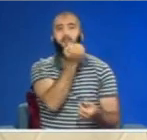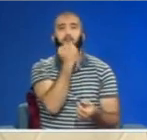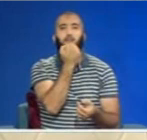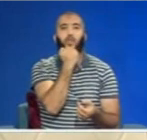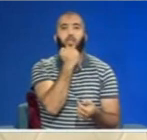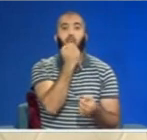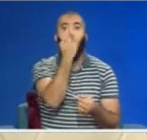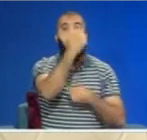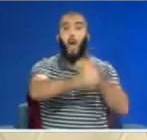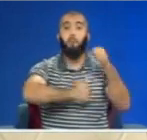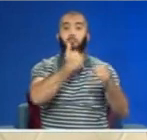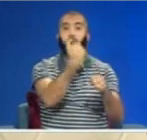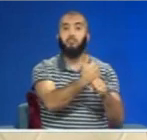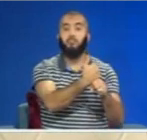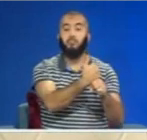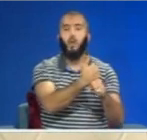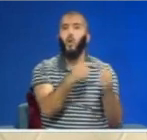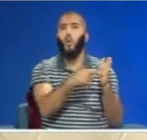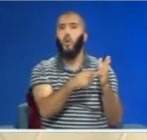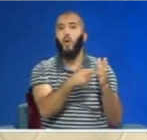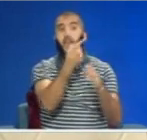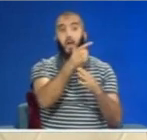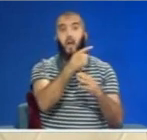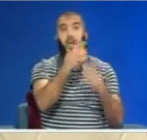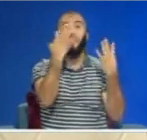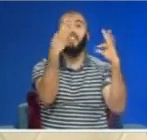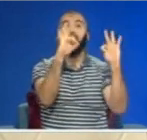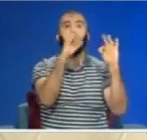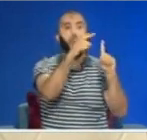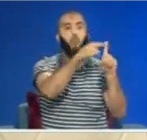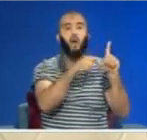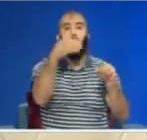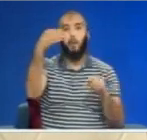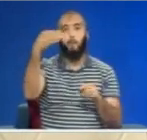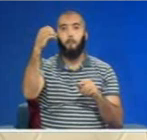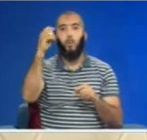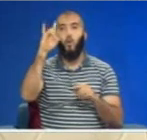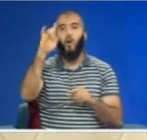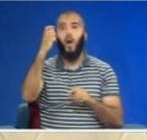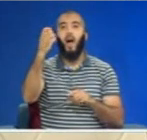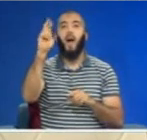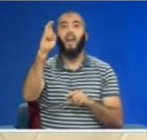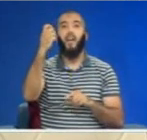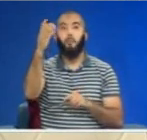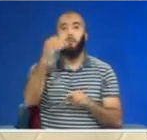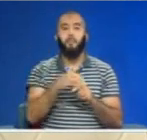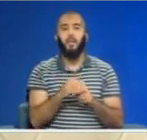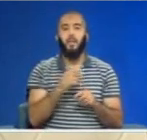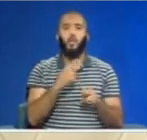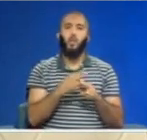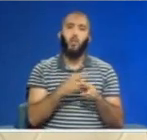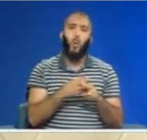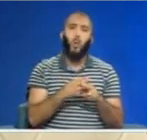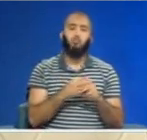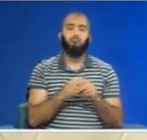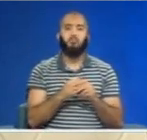سنة بأكملها، وهو يوم العاشر من المحرم، والذي يسمى عندنا يوم عاشوراء. عاشوراء.